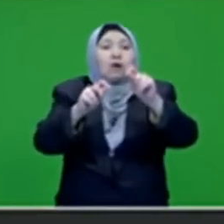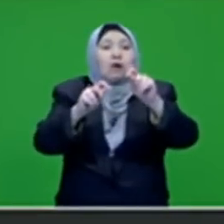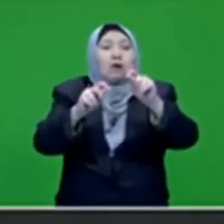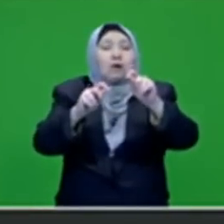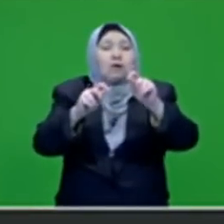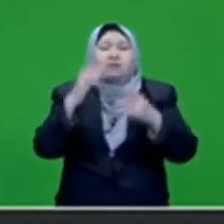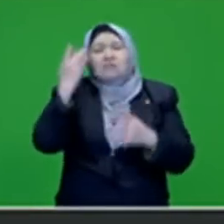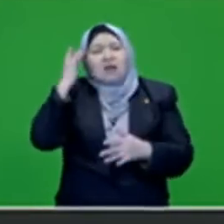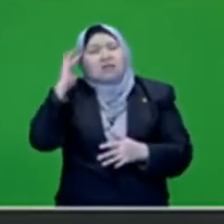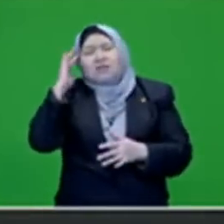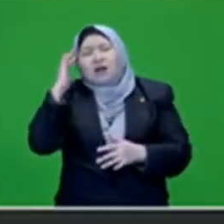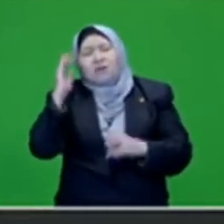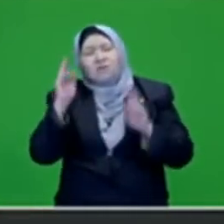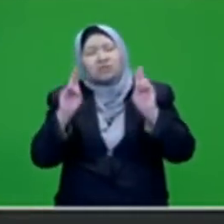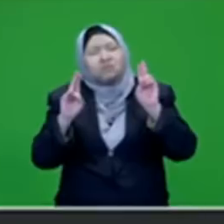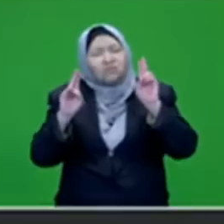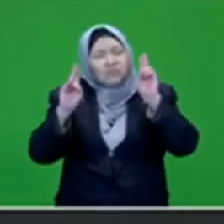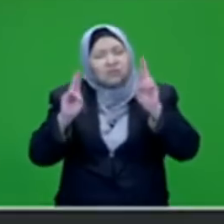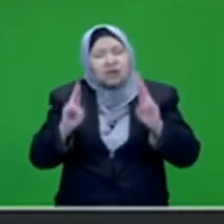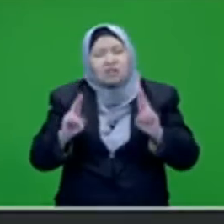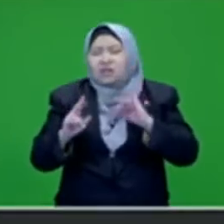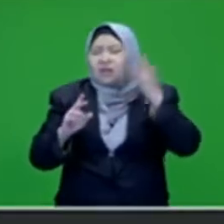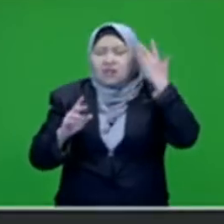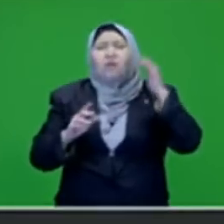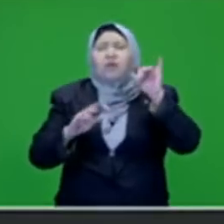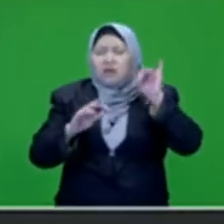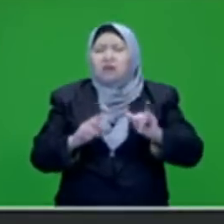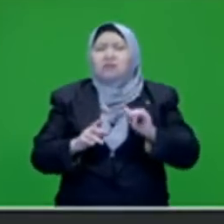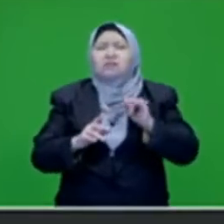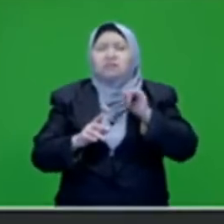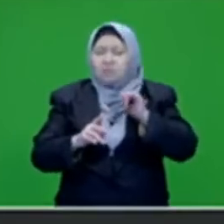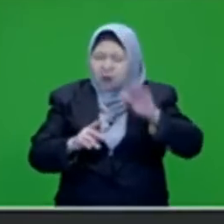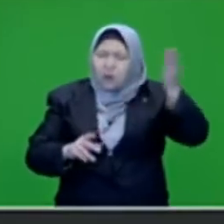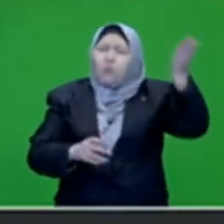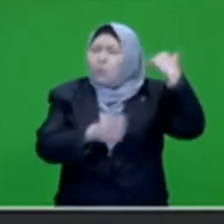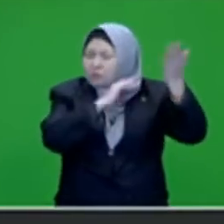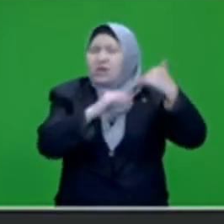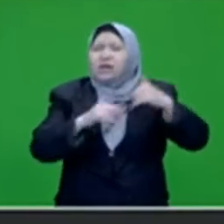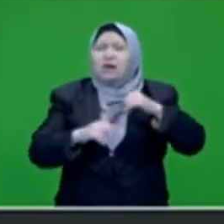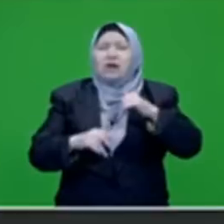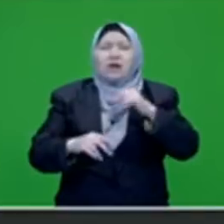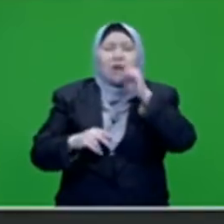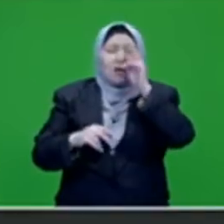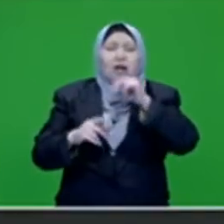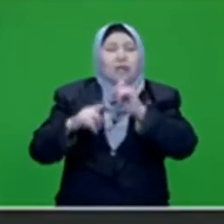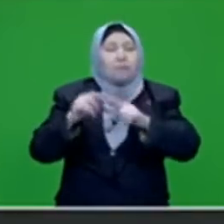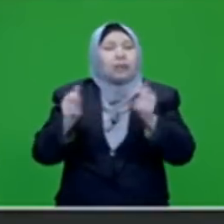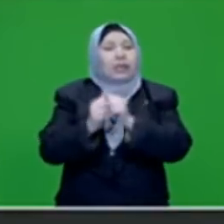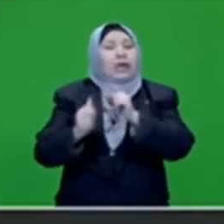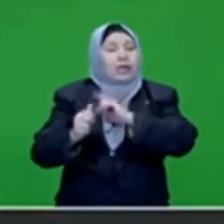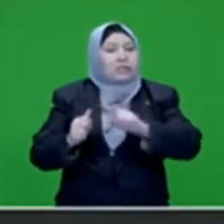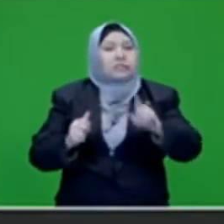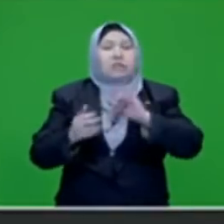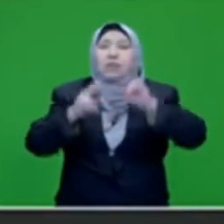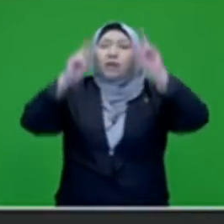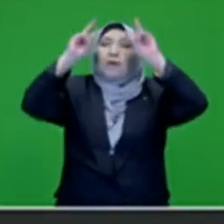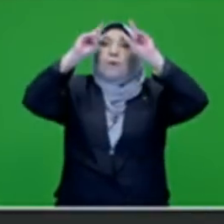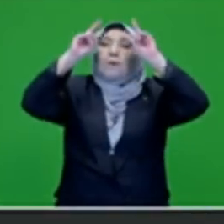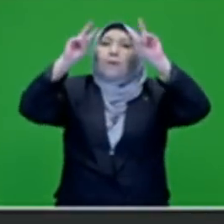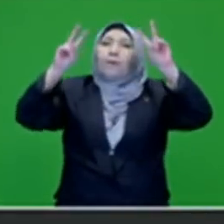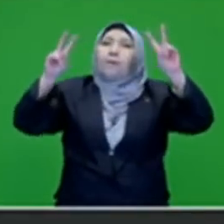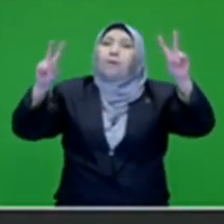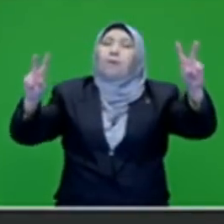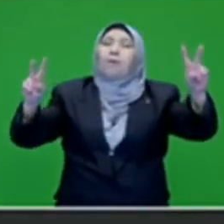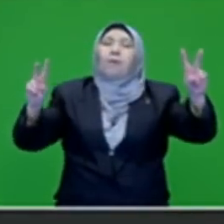tak tahu Ustaz Fazrul saya nak sebut macam mana. Sebelum tu memang saya nakal pun. Tapi dengan Islam ni, saya jadi setenang-tenang manusia.